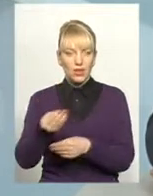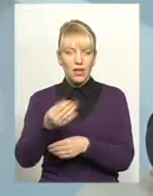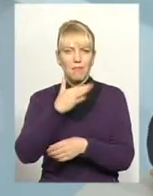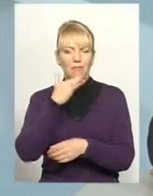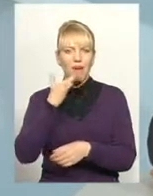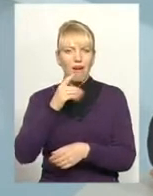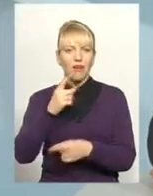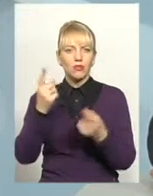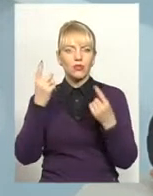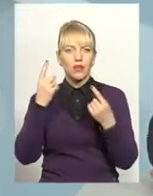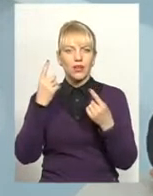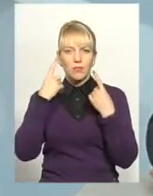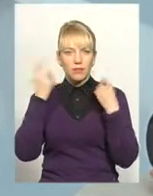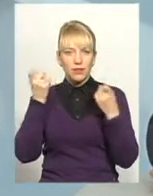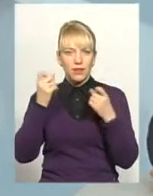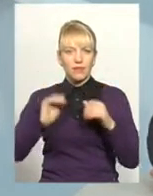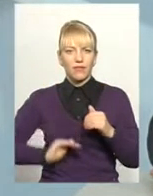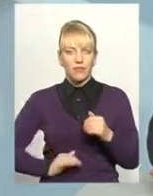числі НАСА,